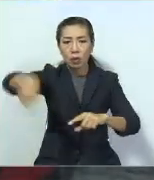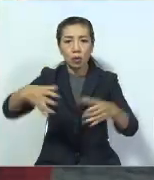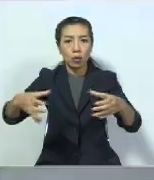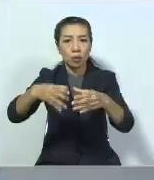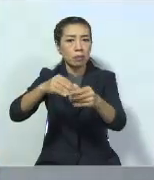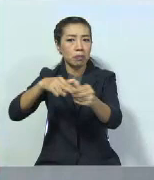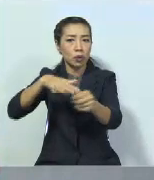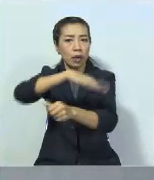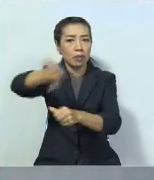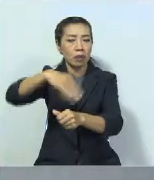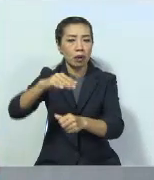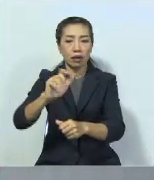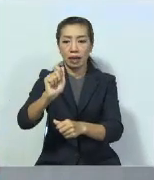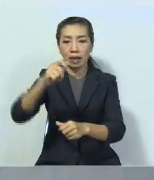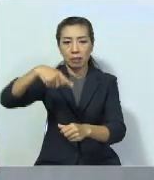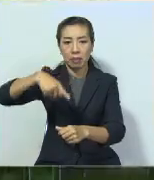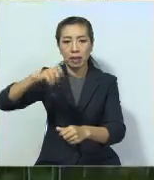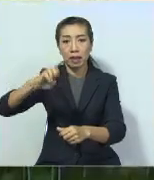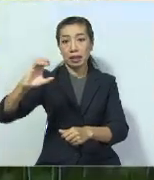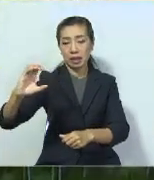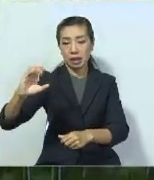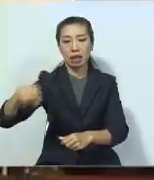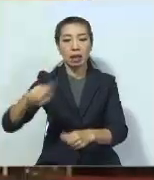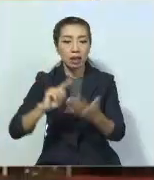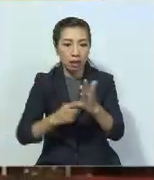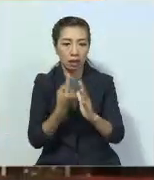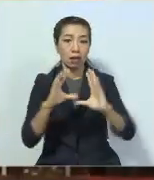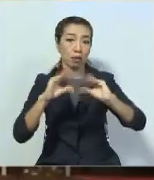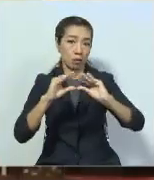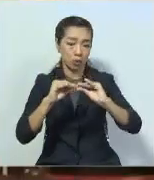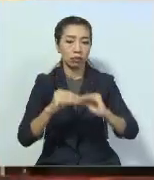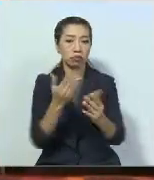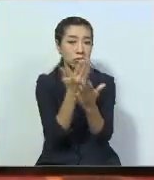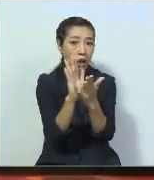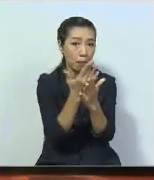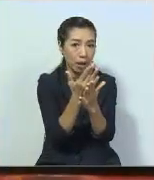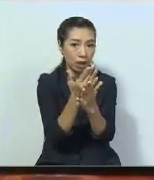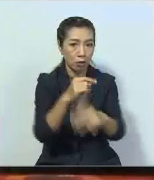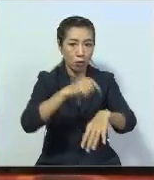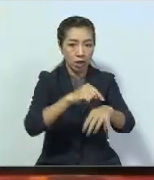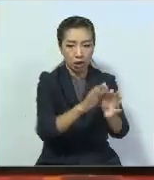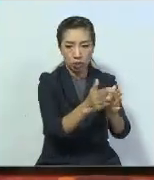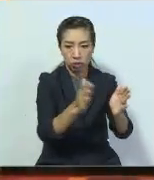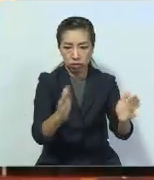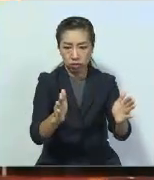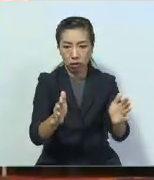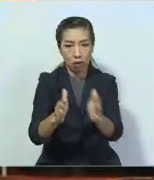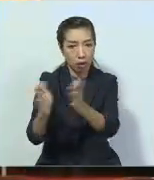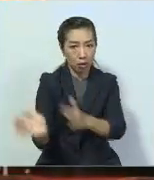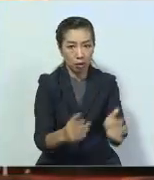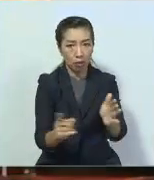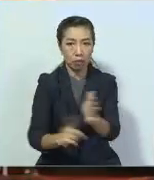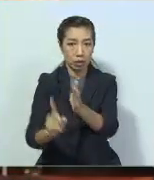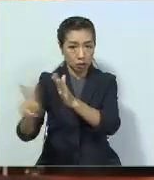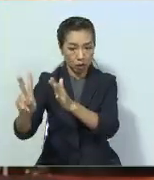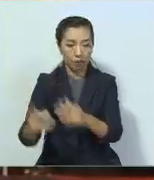อเปกก่อนที่จะเข้าร่วมการประชุมผู้นำเขตเศรษฐกิจเอเปกซึ่งแบ่งออกเป็น2ช่วงนะครับช่วงแรกช่วงที่1